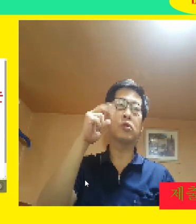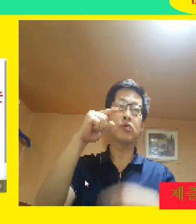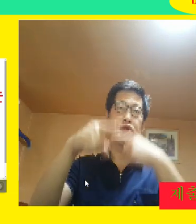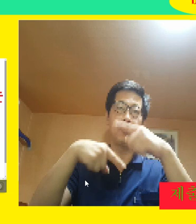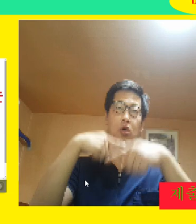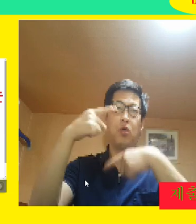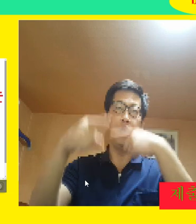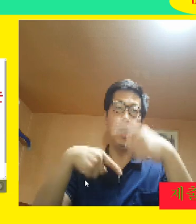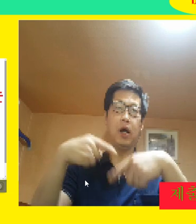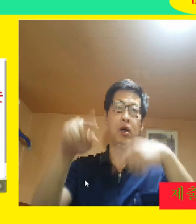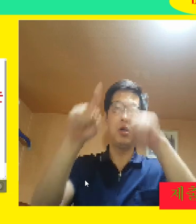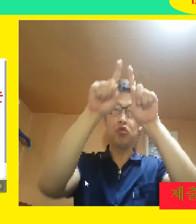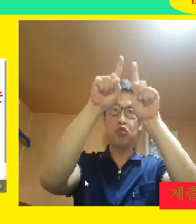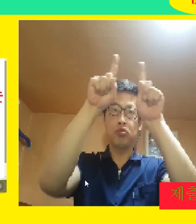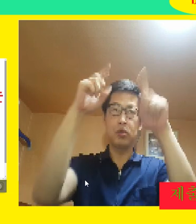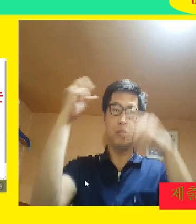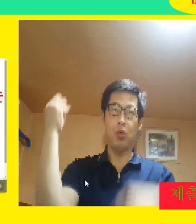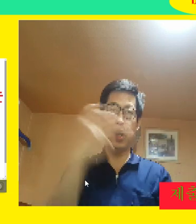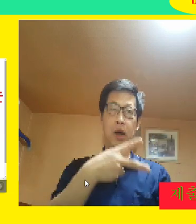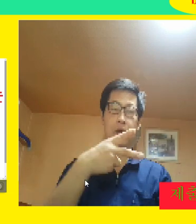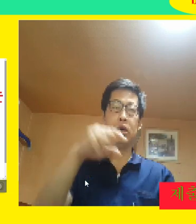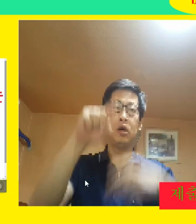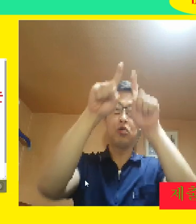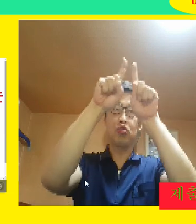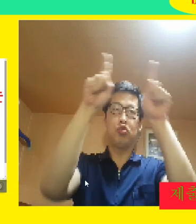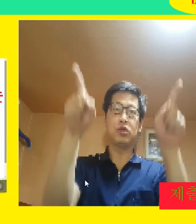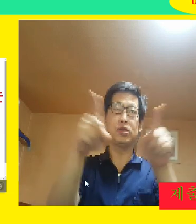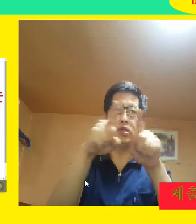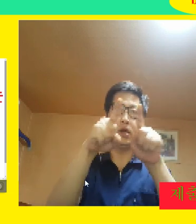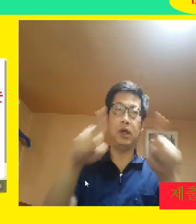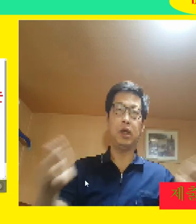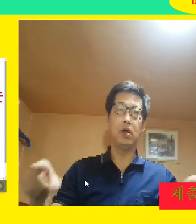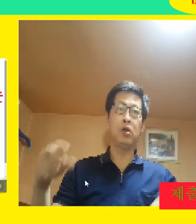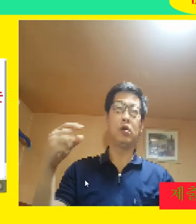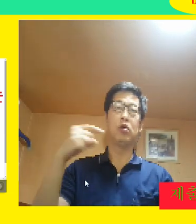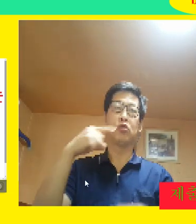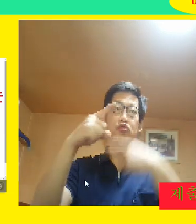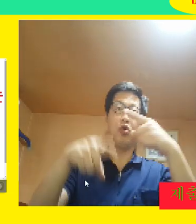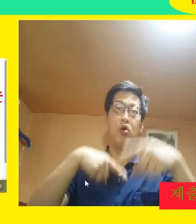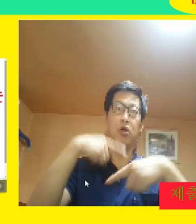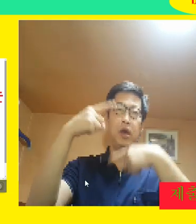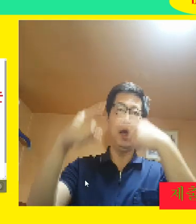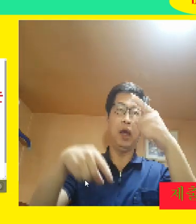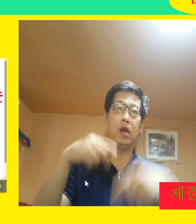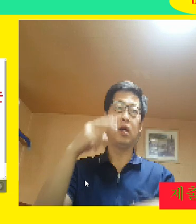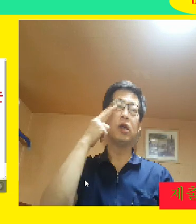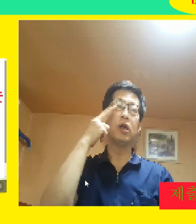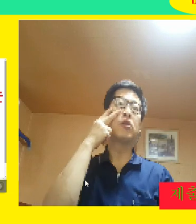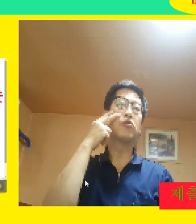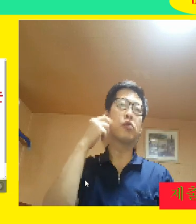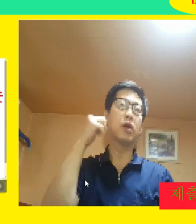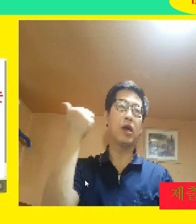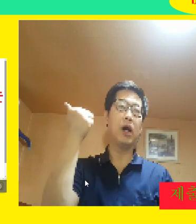수호와 국제 수호에